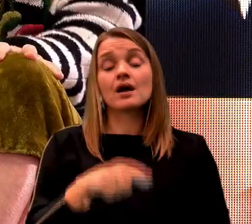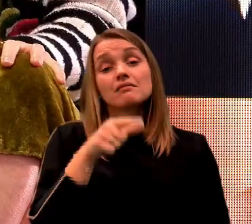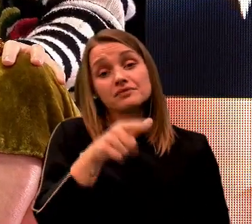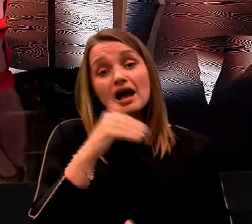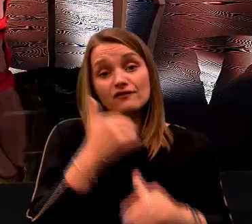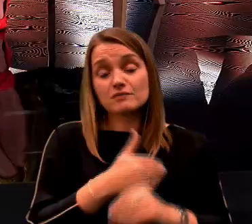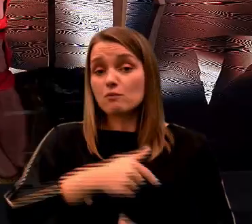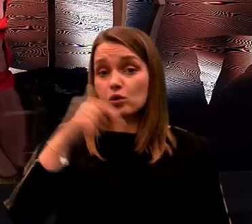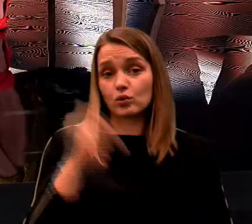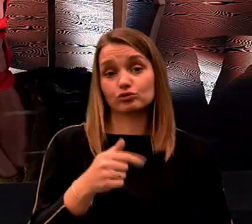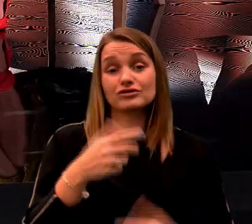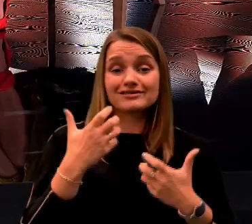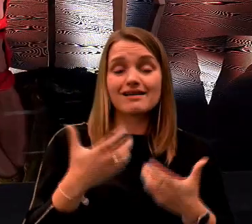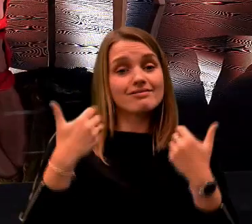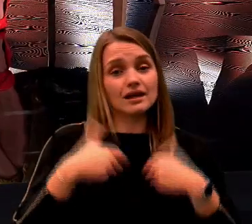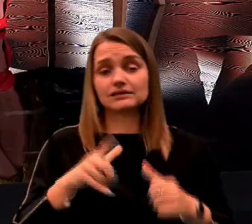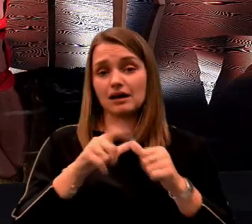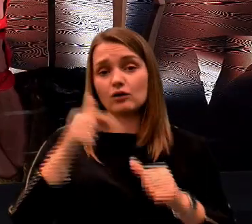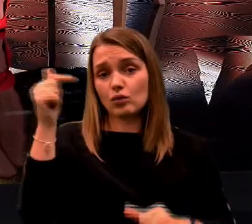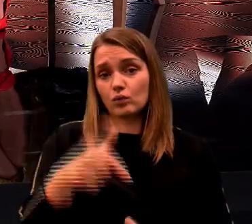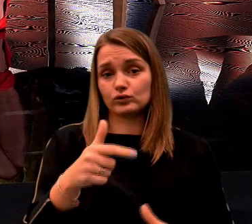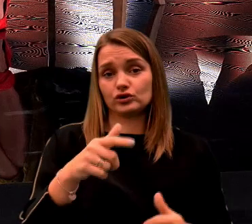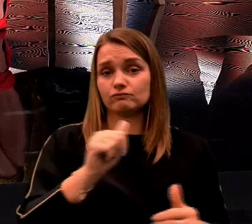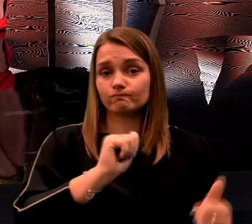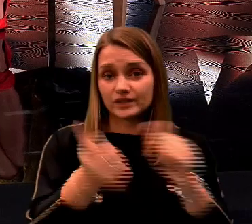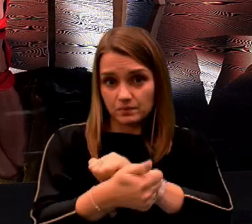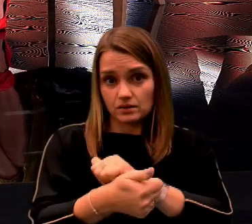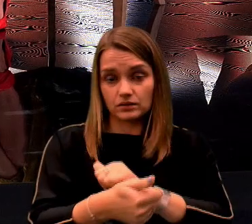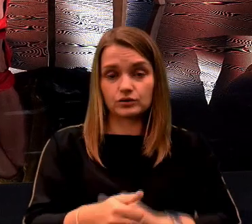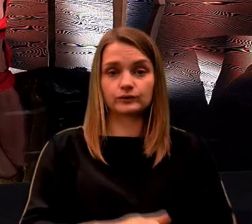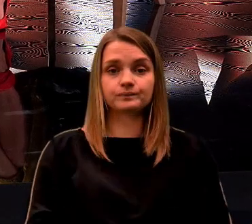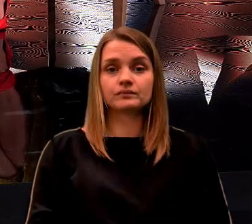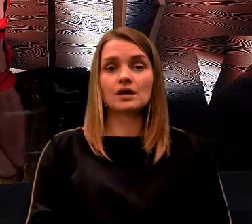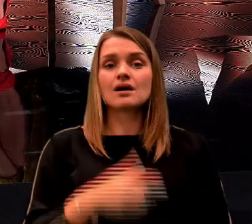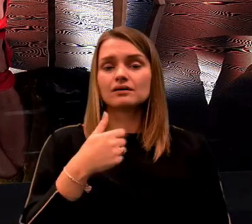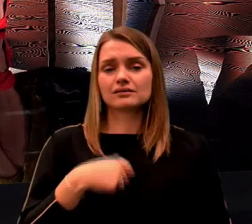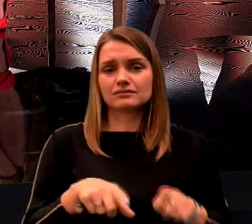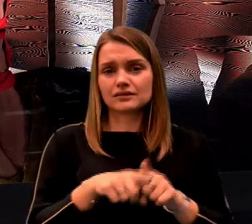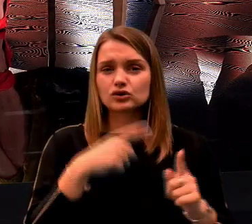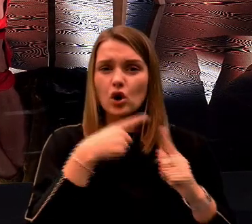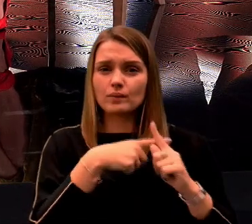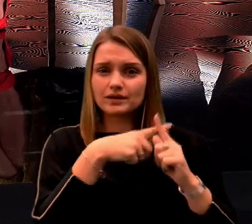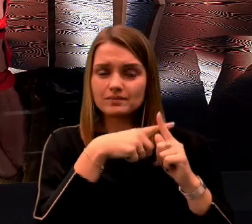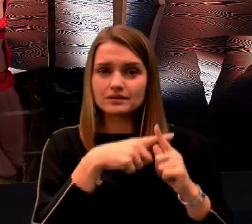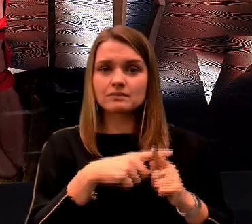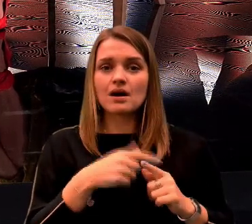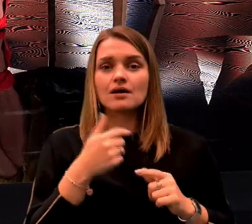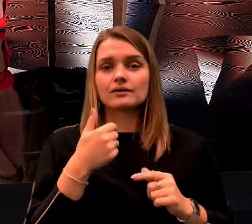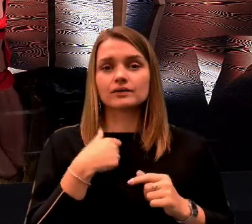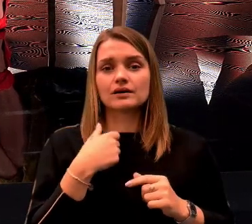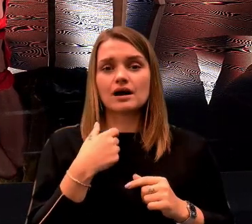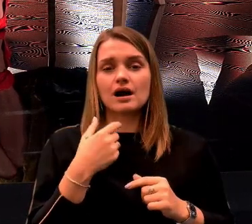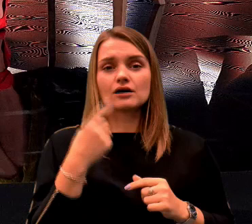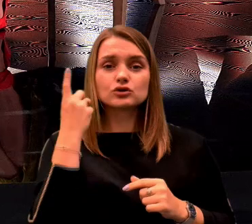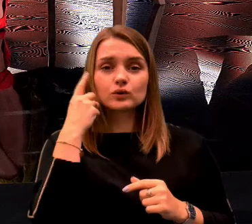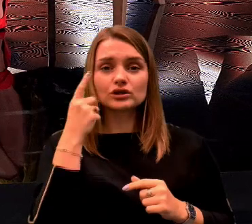się temu podporządkować. Ale opór zawsze będzie. I to jest ten optymizm i też taka, ja słyszę w tym taką też trochę